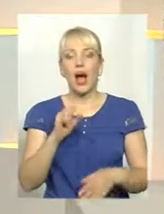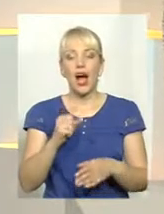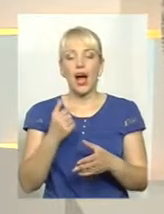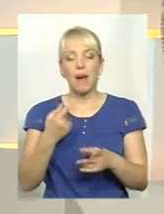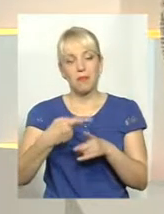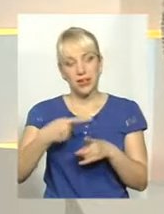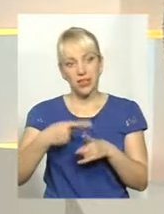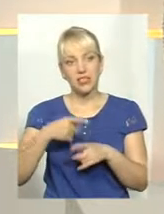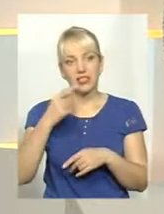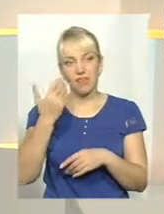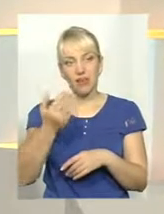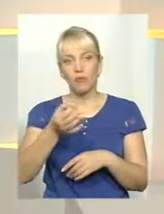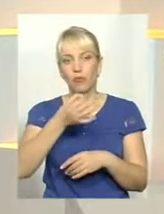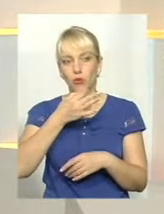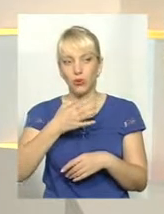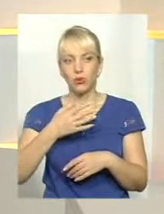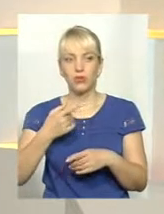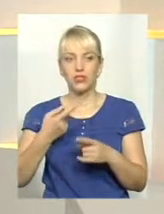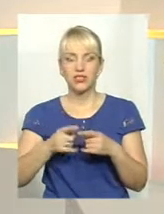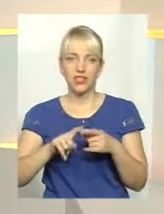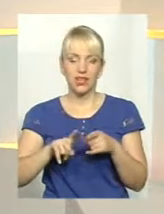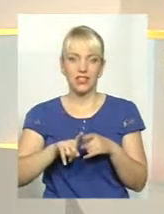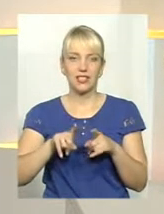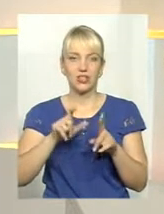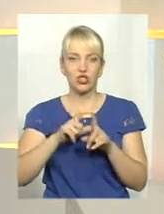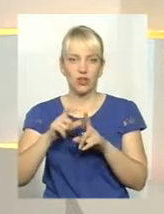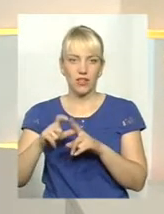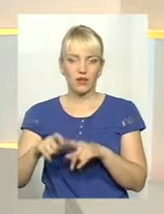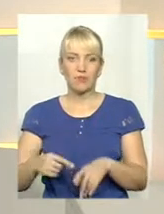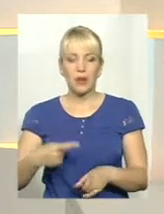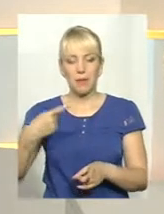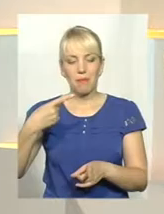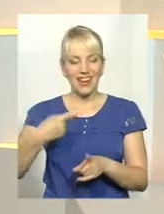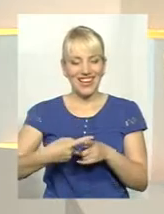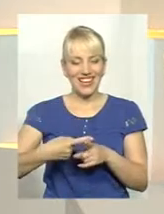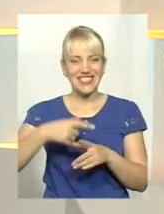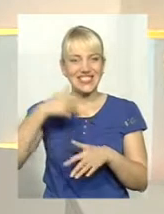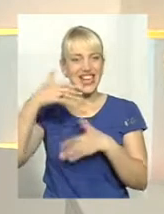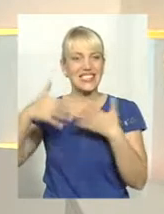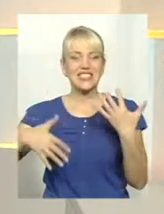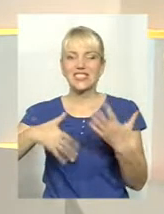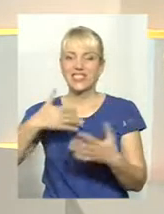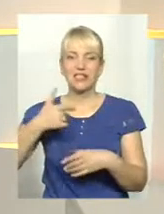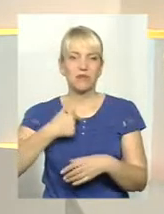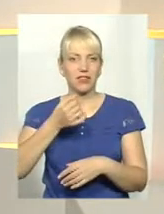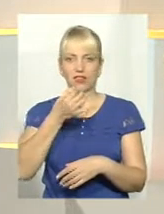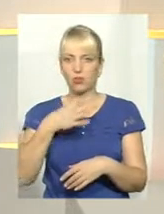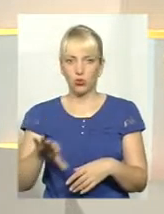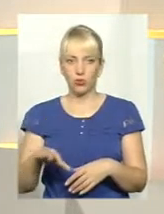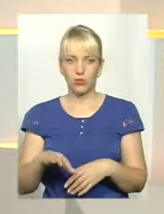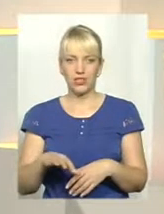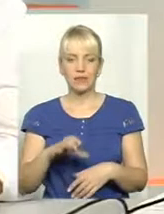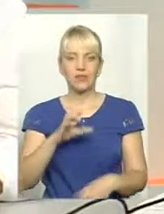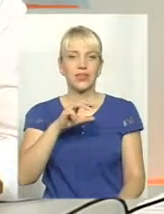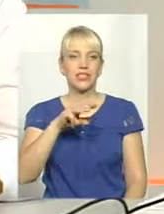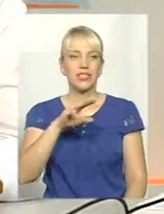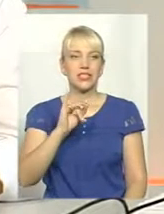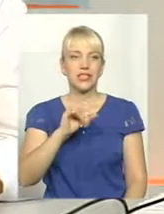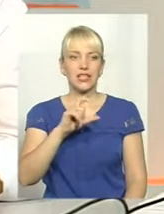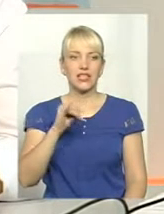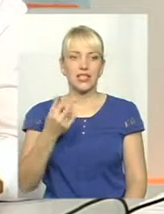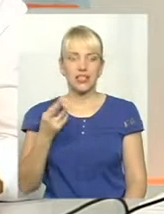і це також може бути певним якимось логістичним центром. Тобто ми наша є перехрестя. Та, ми є перехрестя. До речі, а от перехрестя, на